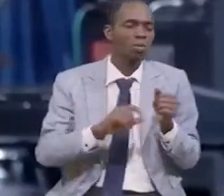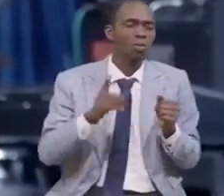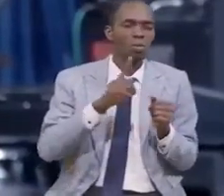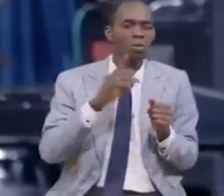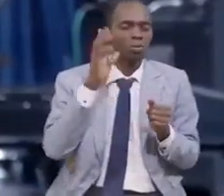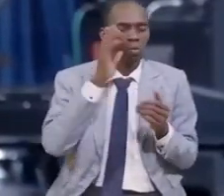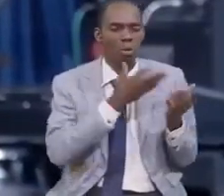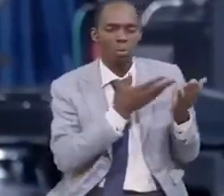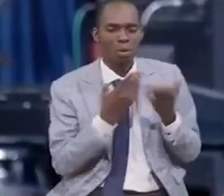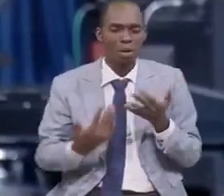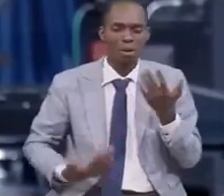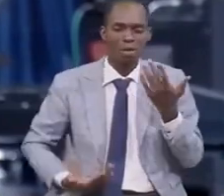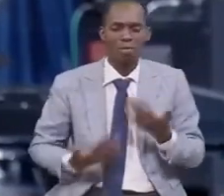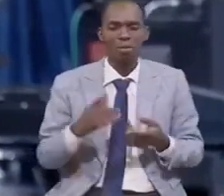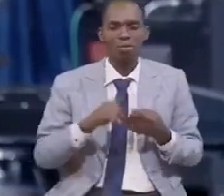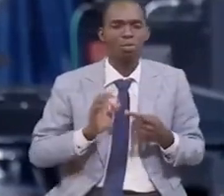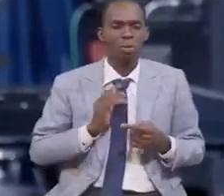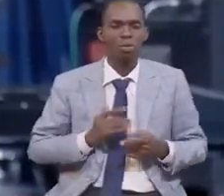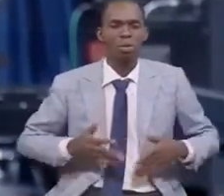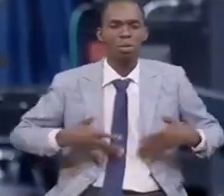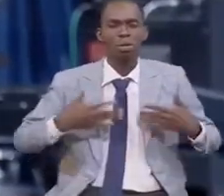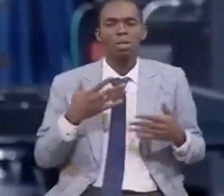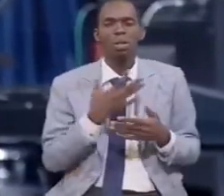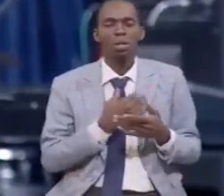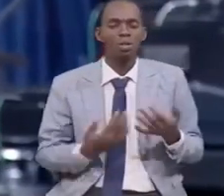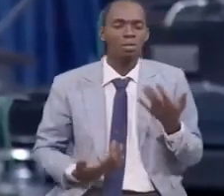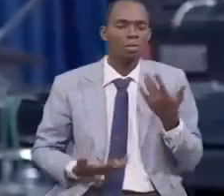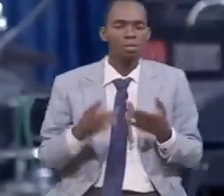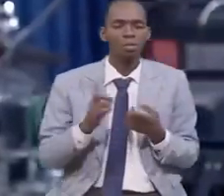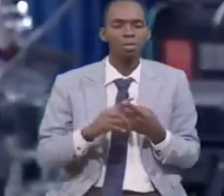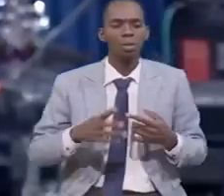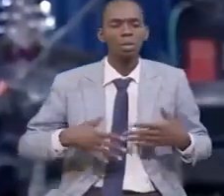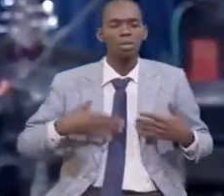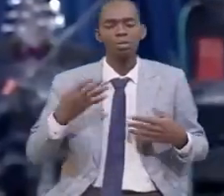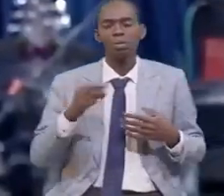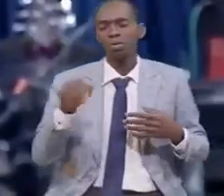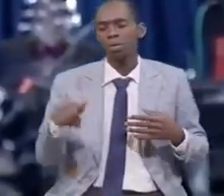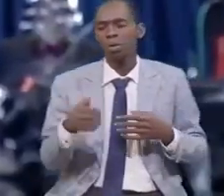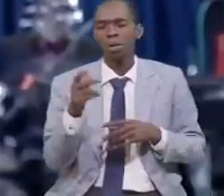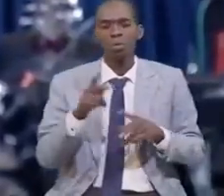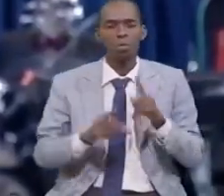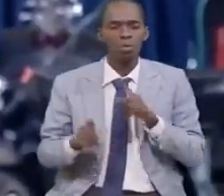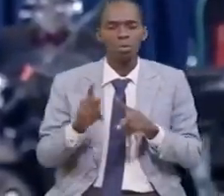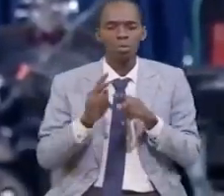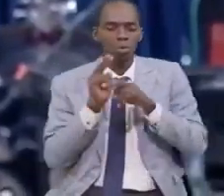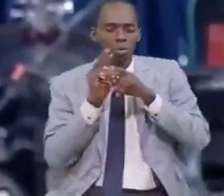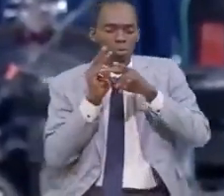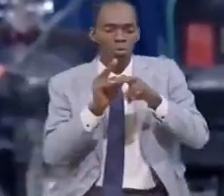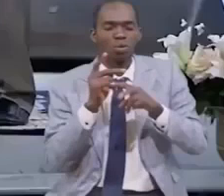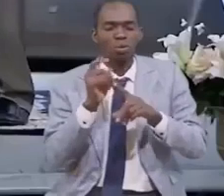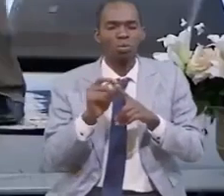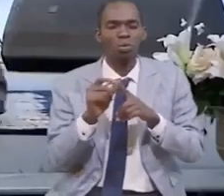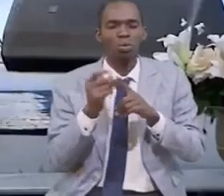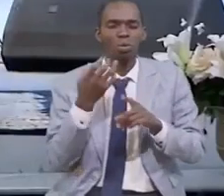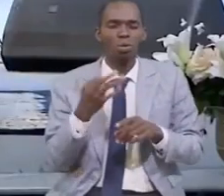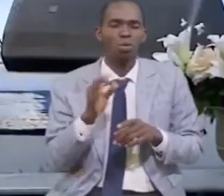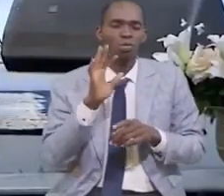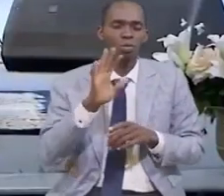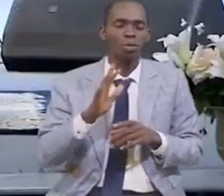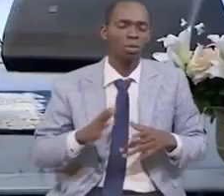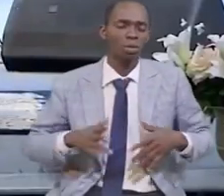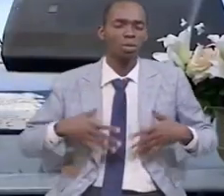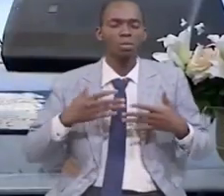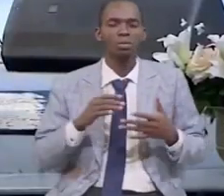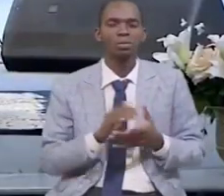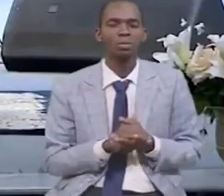our lives. And fire into the lives of other people. Watch the words of your mouth. మనసు ఏదో